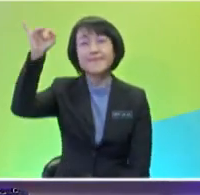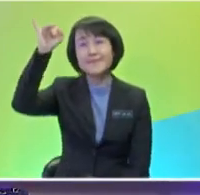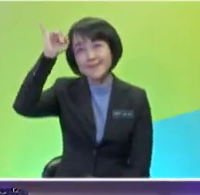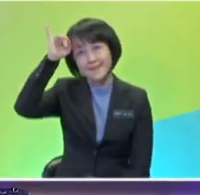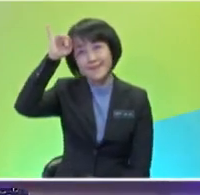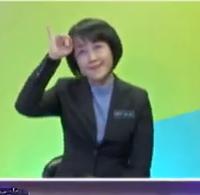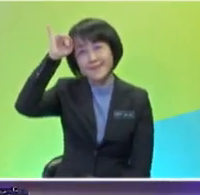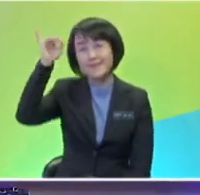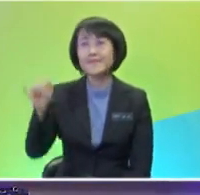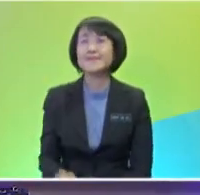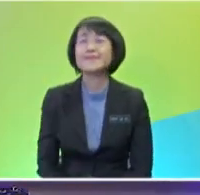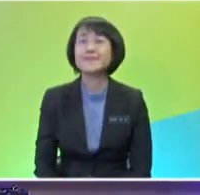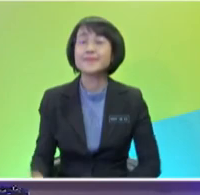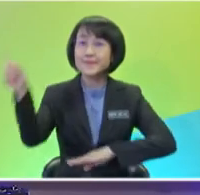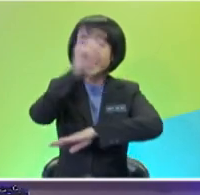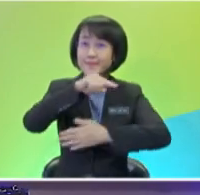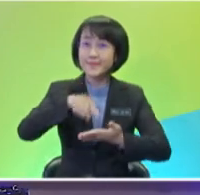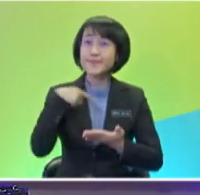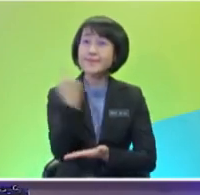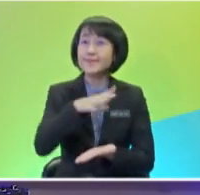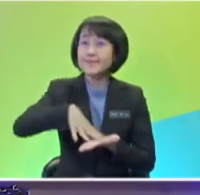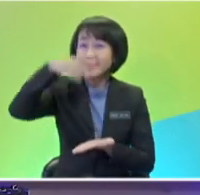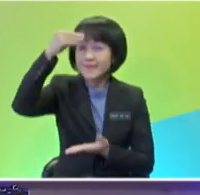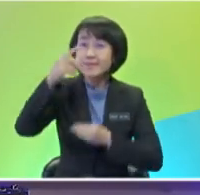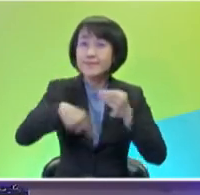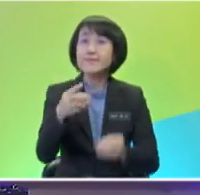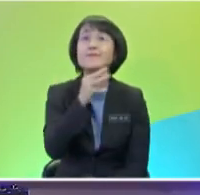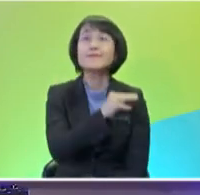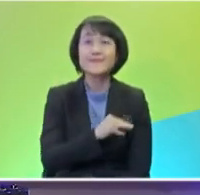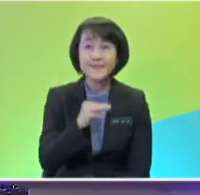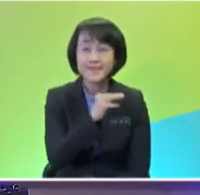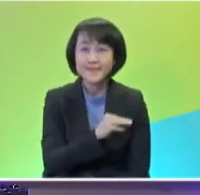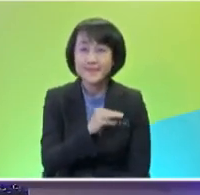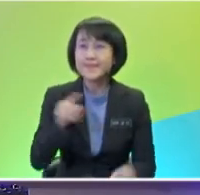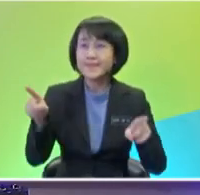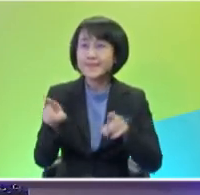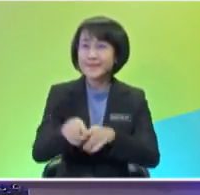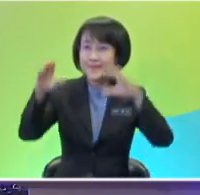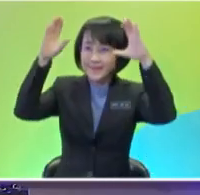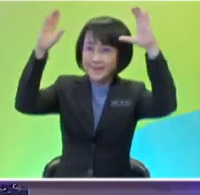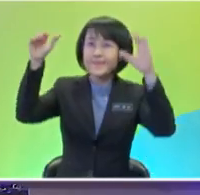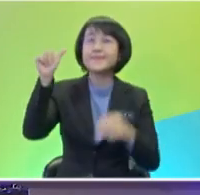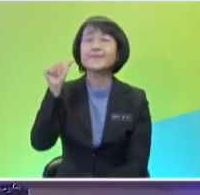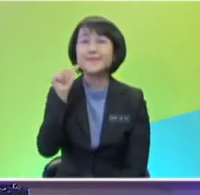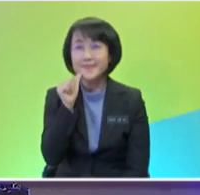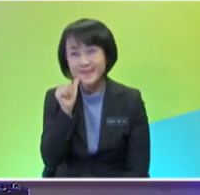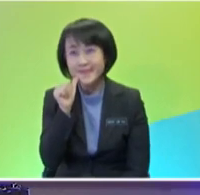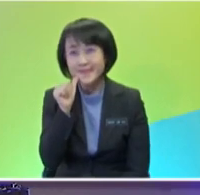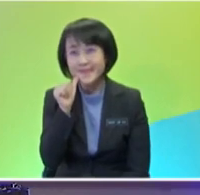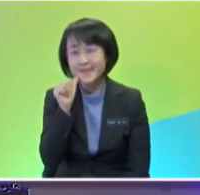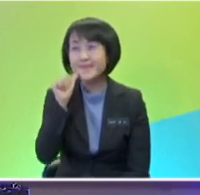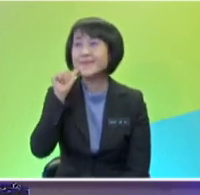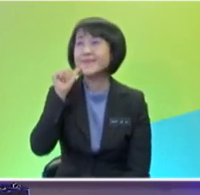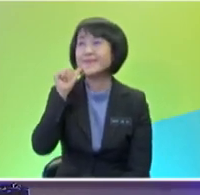untuk hari ini kita akan belajar mengenai mata pelajaran pendidikan moral bersama dengan Ceko aswarina Abdul Somad dari